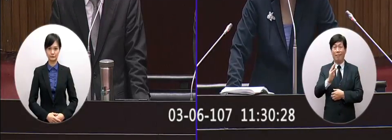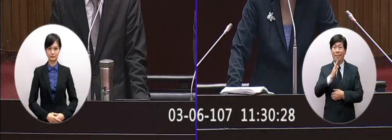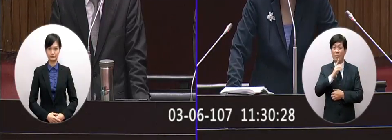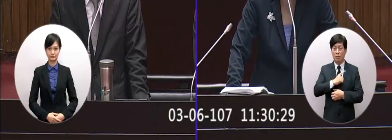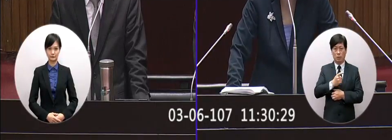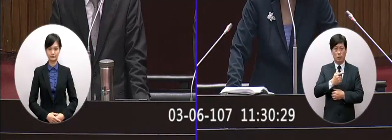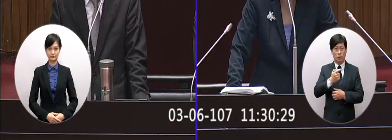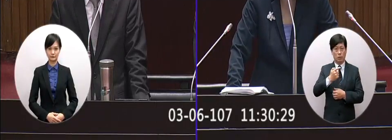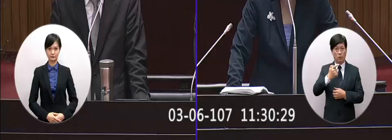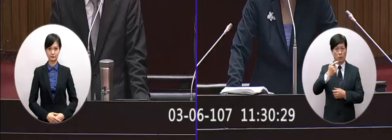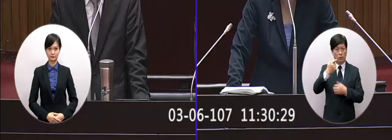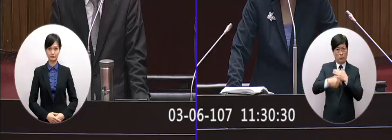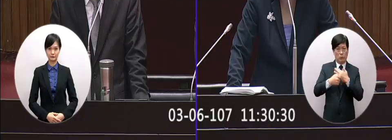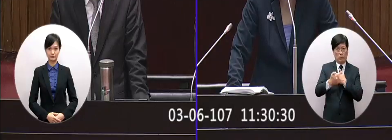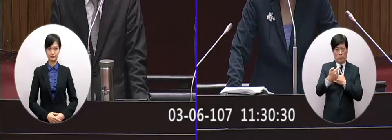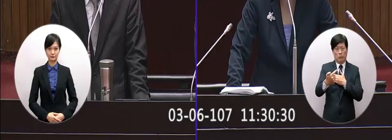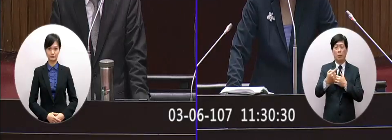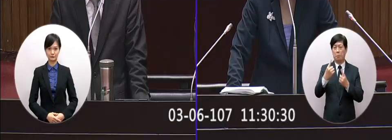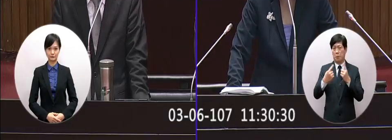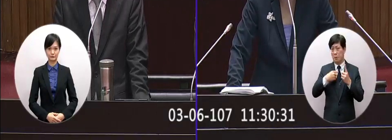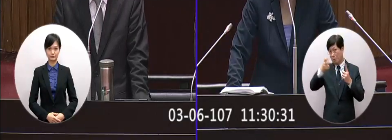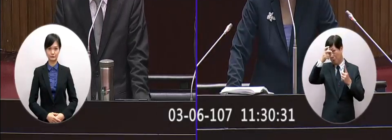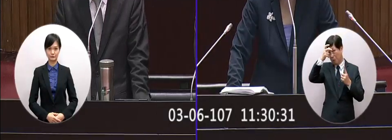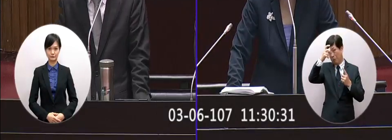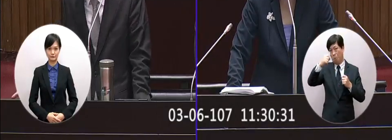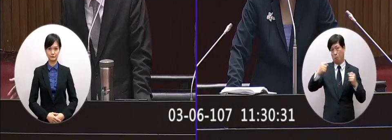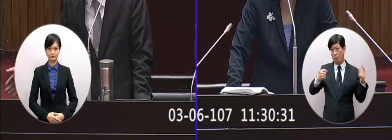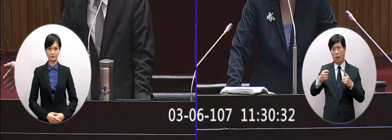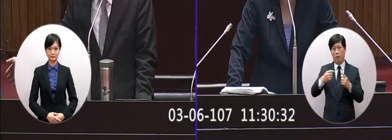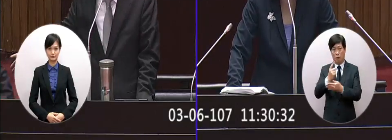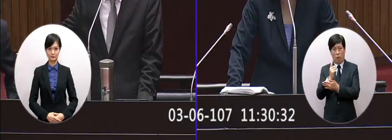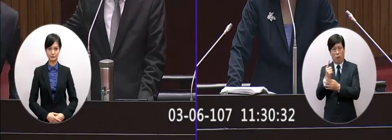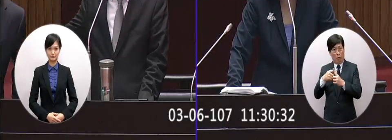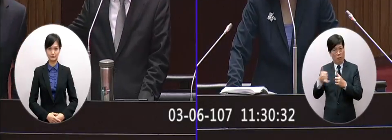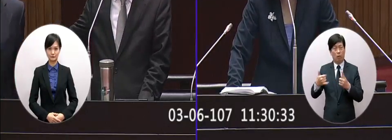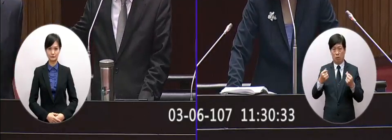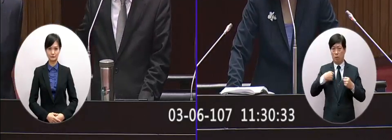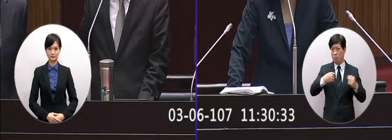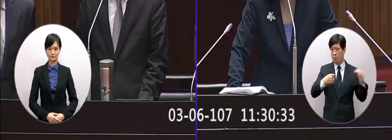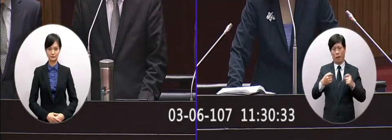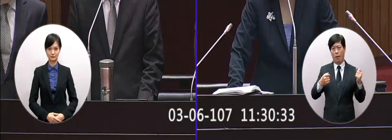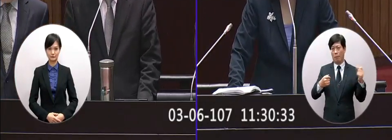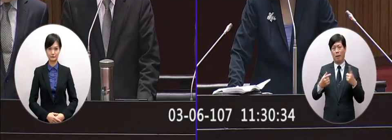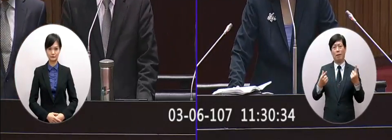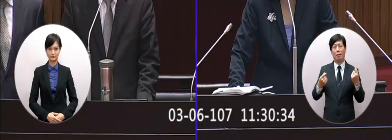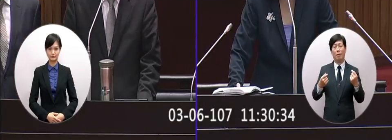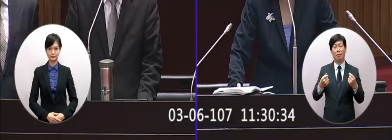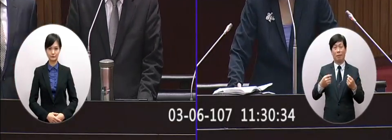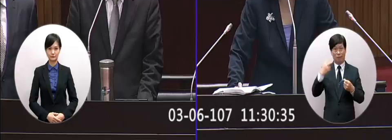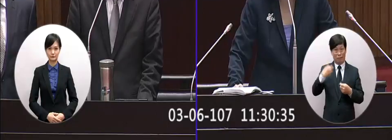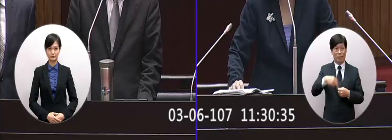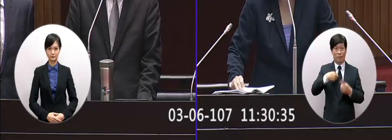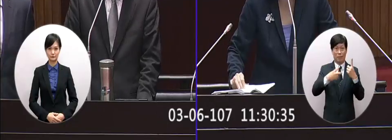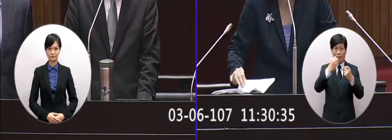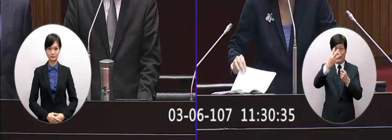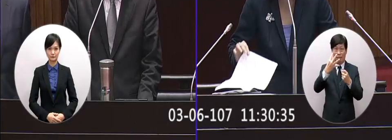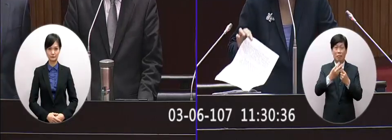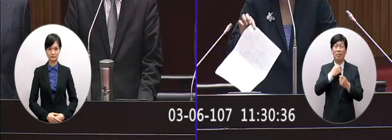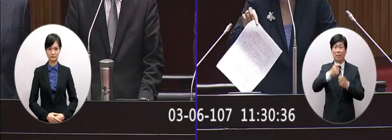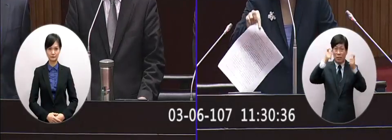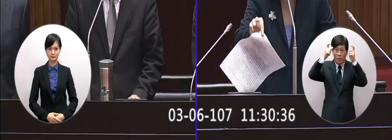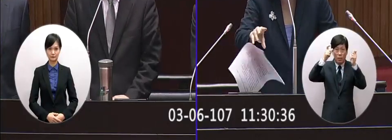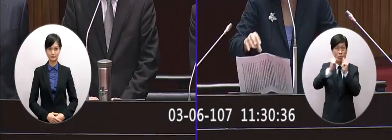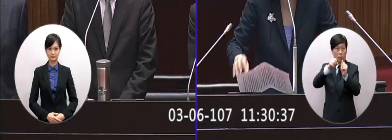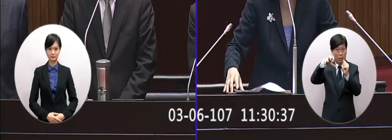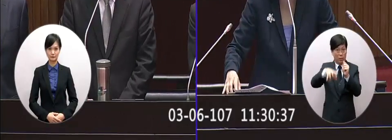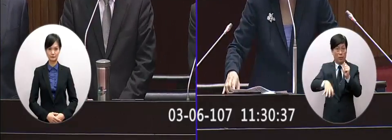严重程度呢，其实不比这个警察、消防队员来的低很多。而且最严重就是我们在104发生的高雄